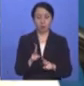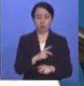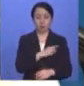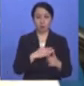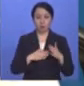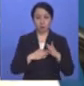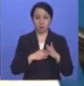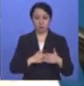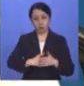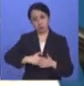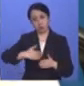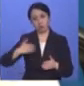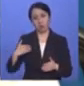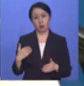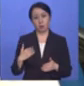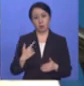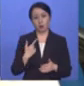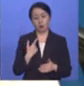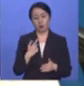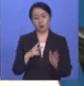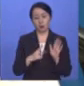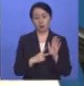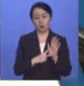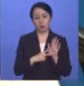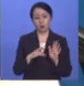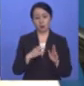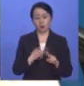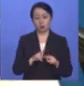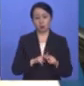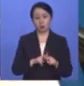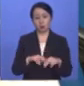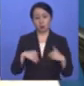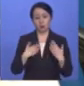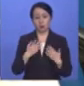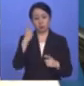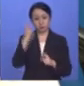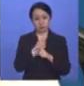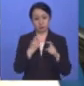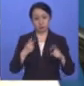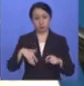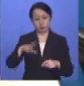максимальной заблаговременностью 1-7 суток, которые оперативно доводятся